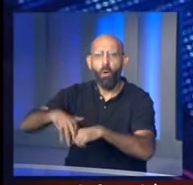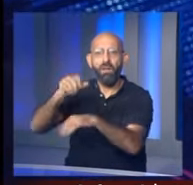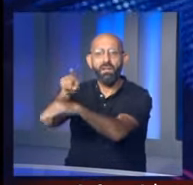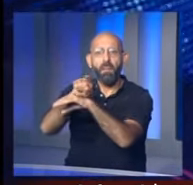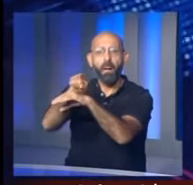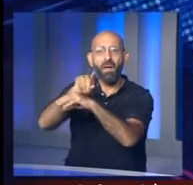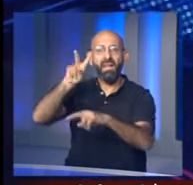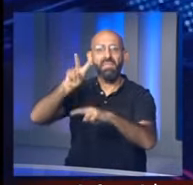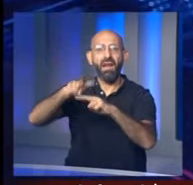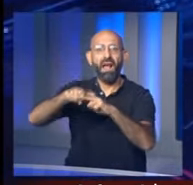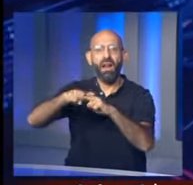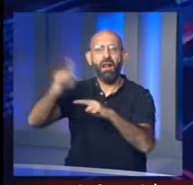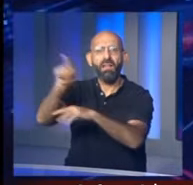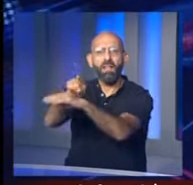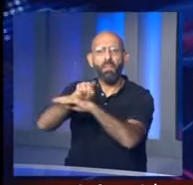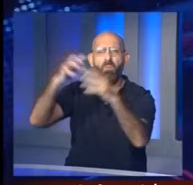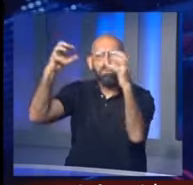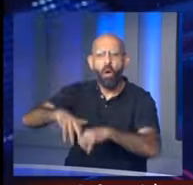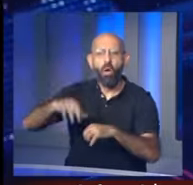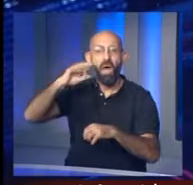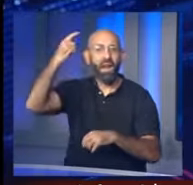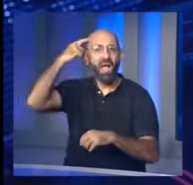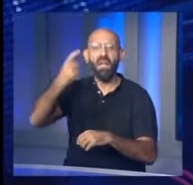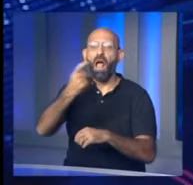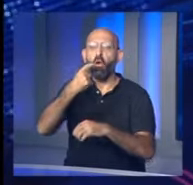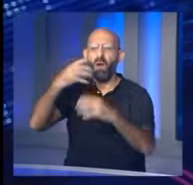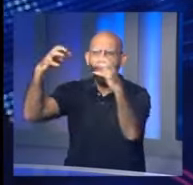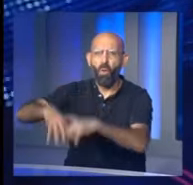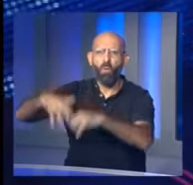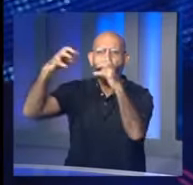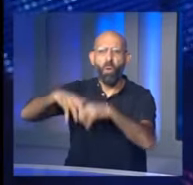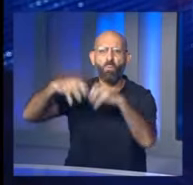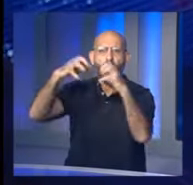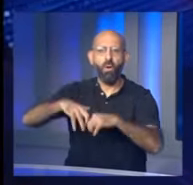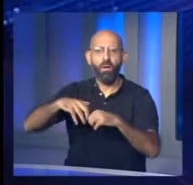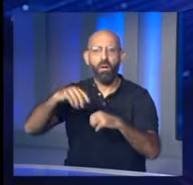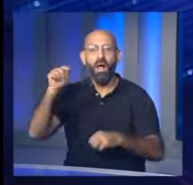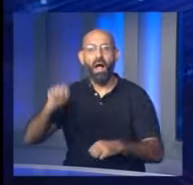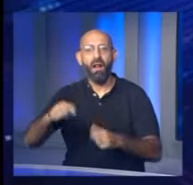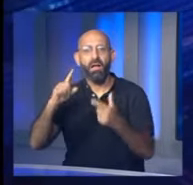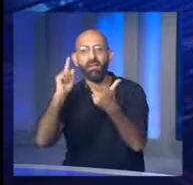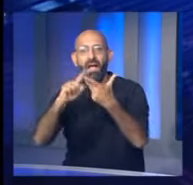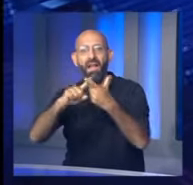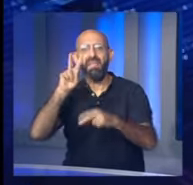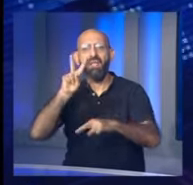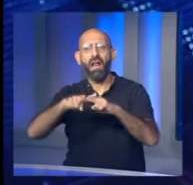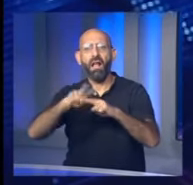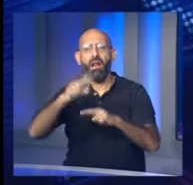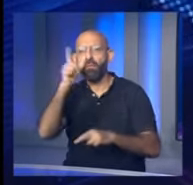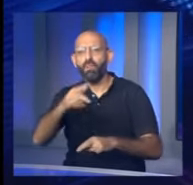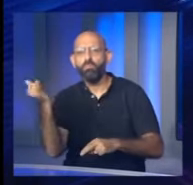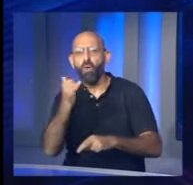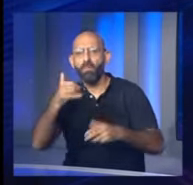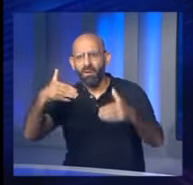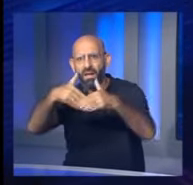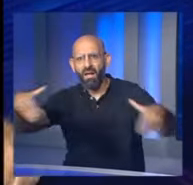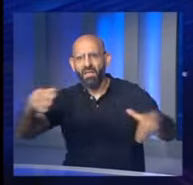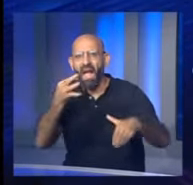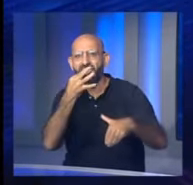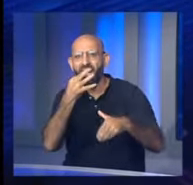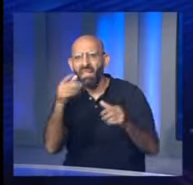اسرائيليه فور تقدمها نحو راس الناقوره اعتداء اسرائيلي على المقر العام قبعات الزرق في راس